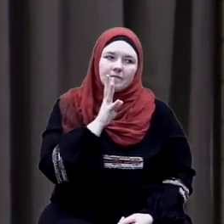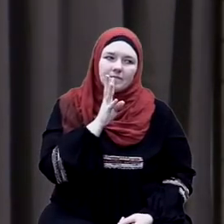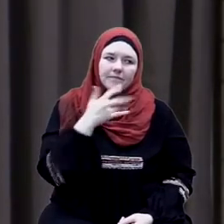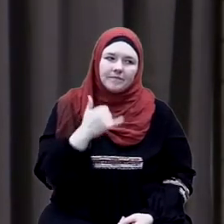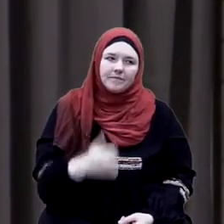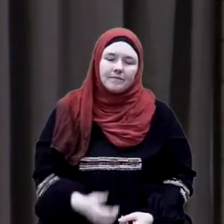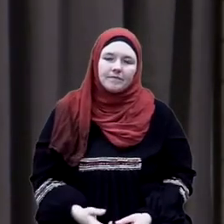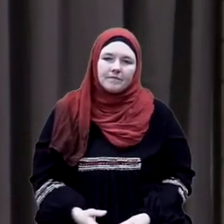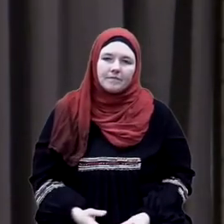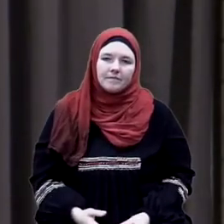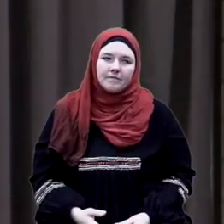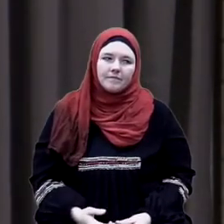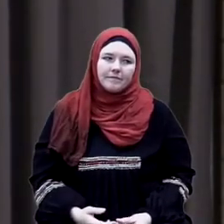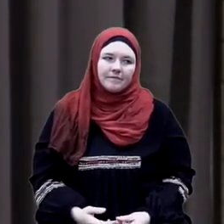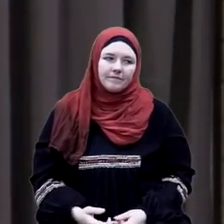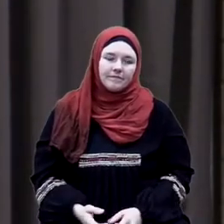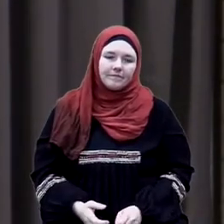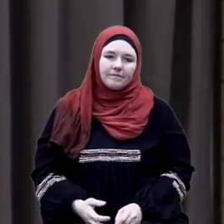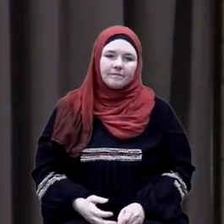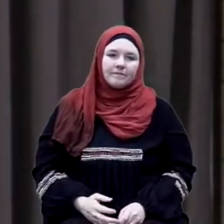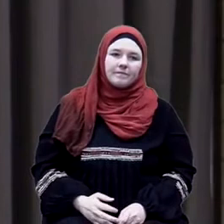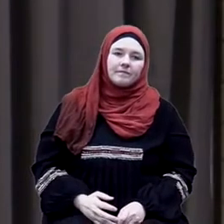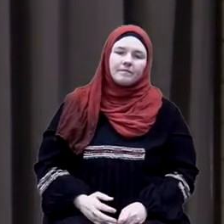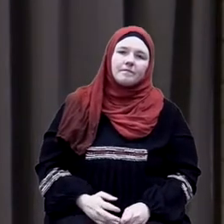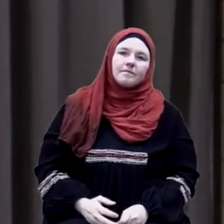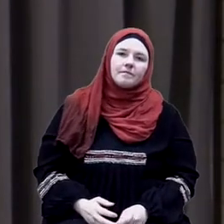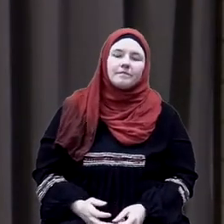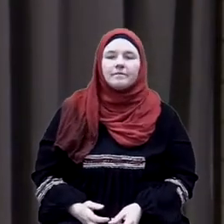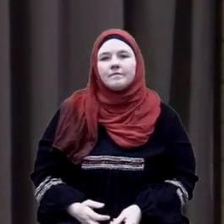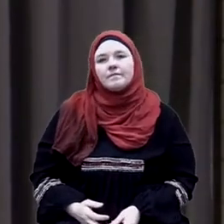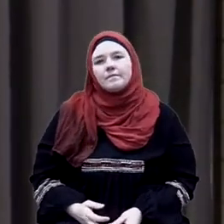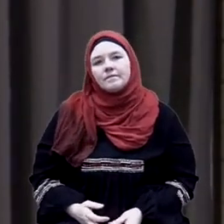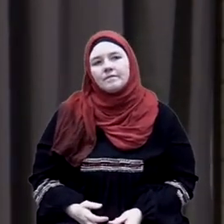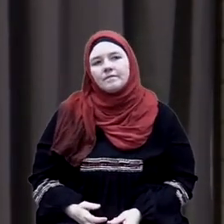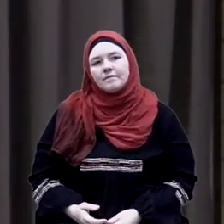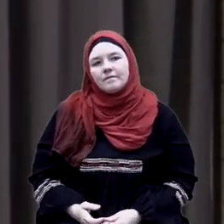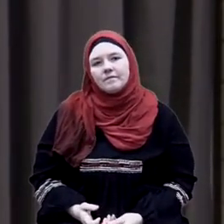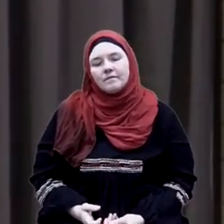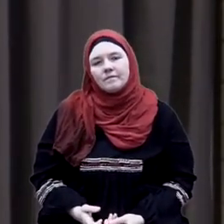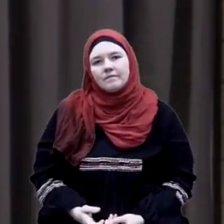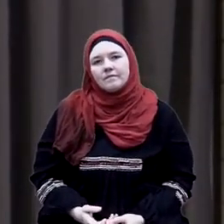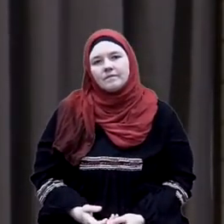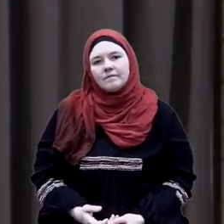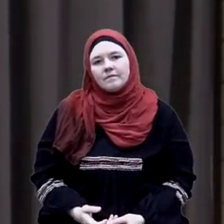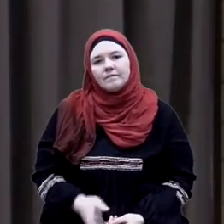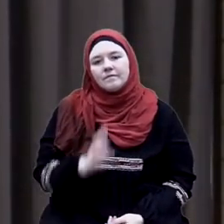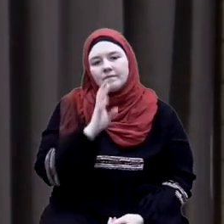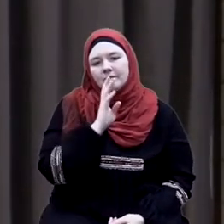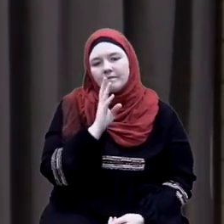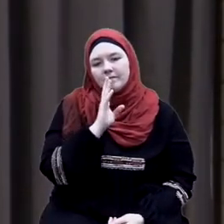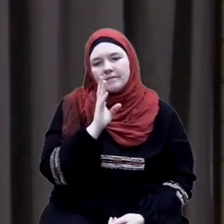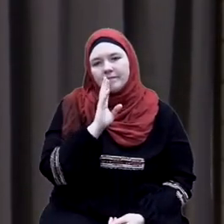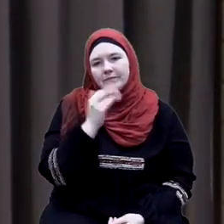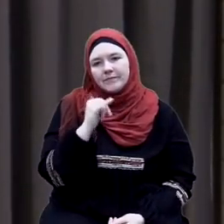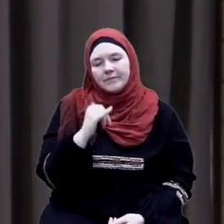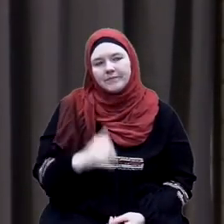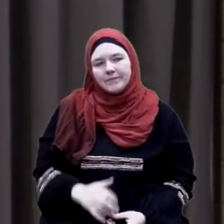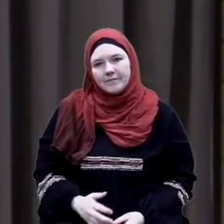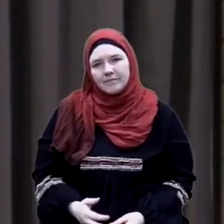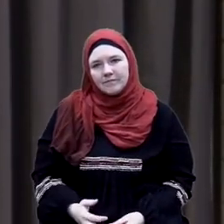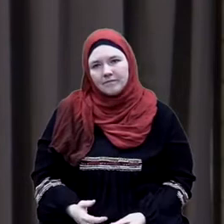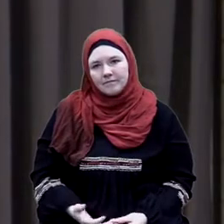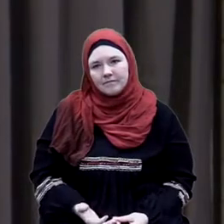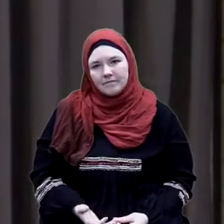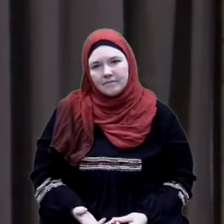والذين يؤمنون بما أنزل إليك وما أنزل من قبلك وبالآخرة هم يوقنون أولئك على